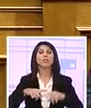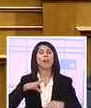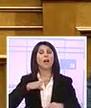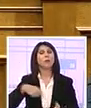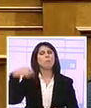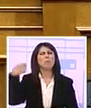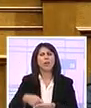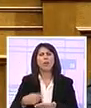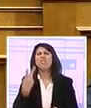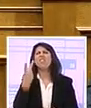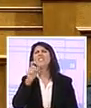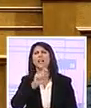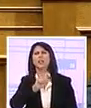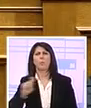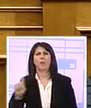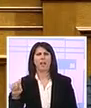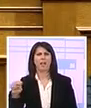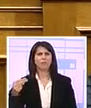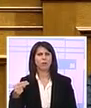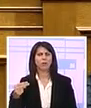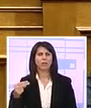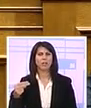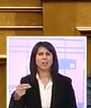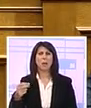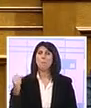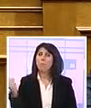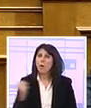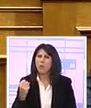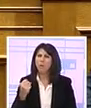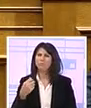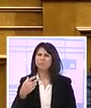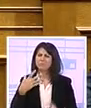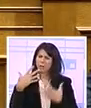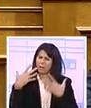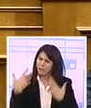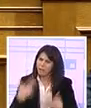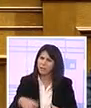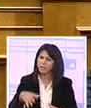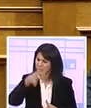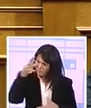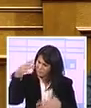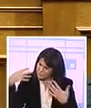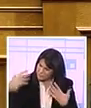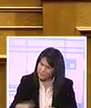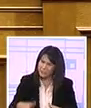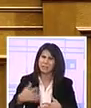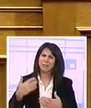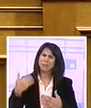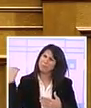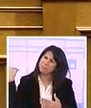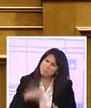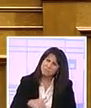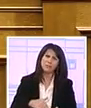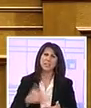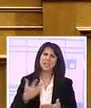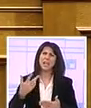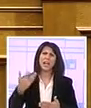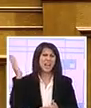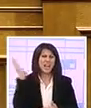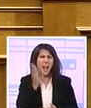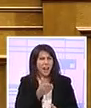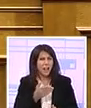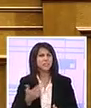δισεκατομμύρια. Πόνο, αίμα, βάρη, σε χαράτσια, σε μείωση